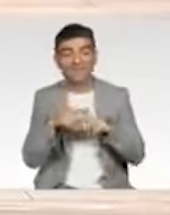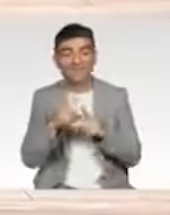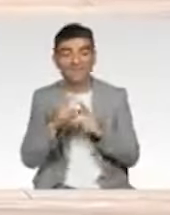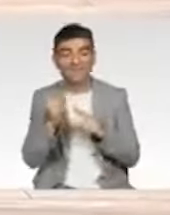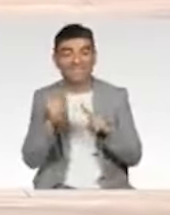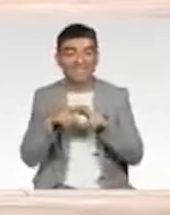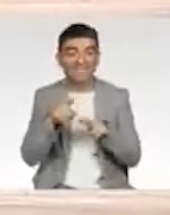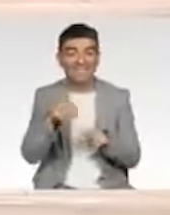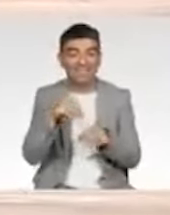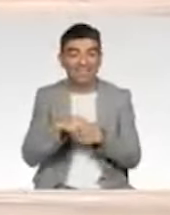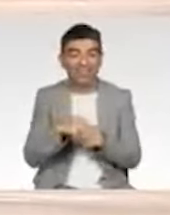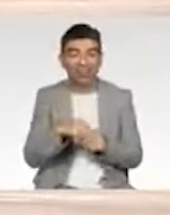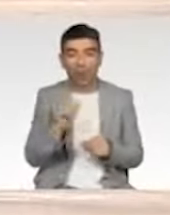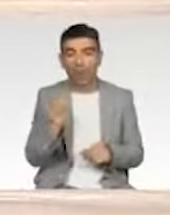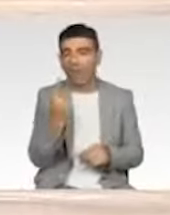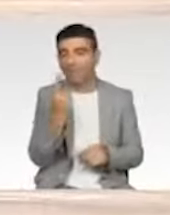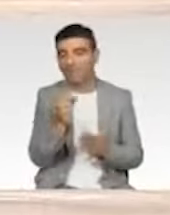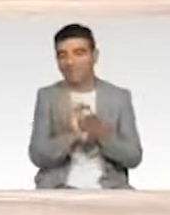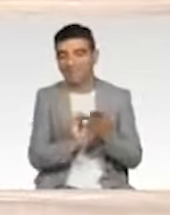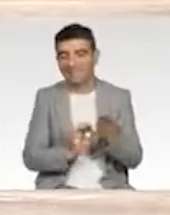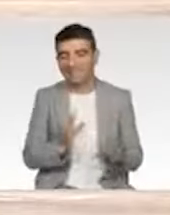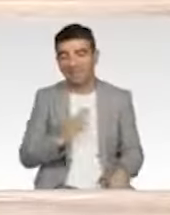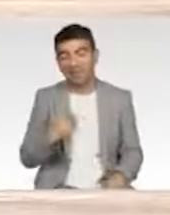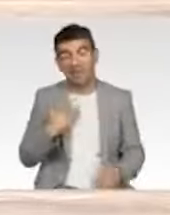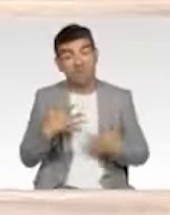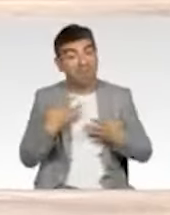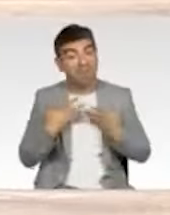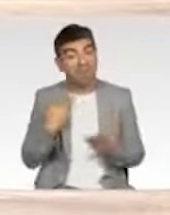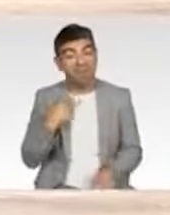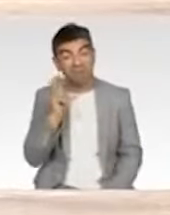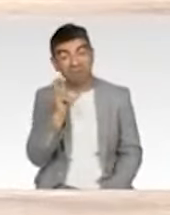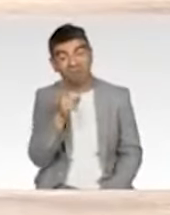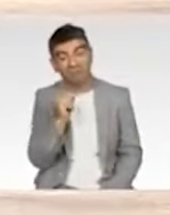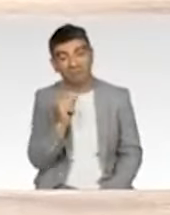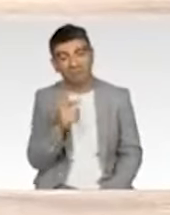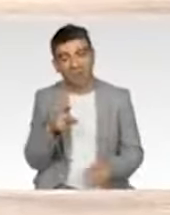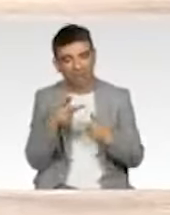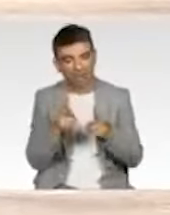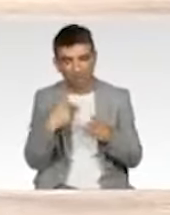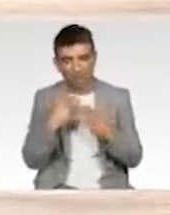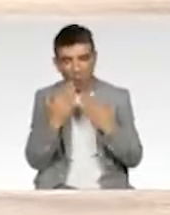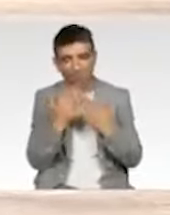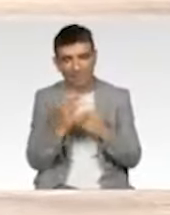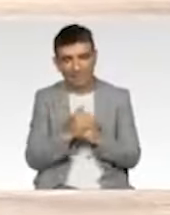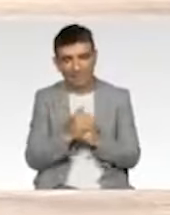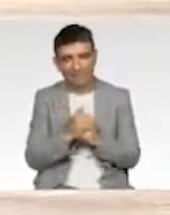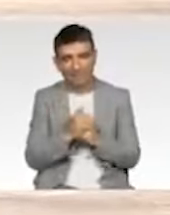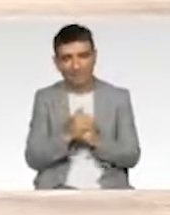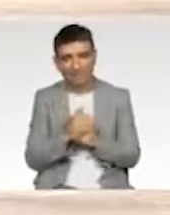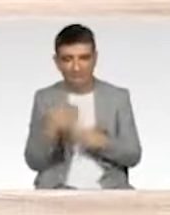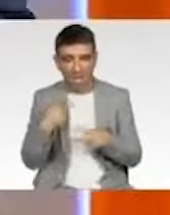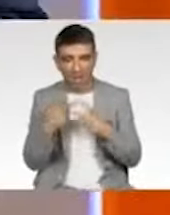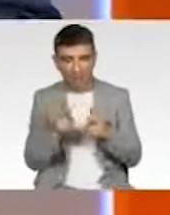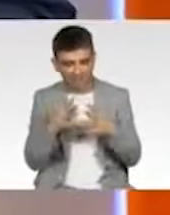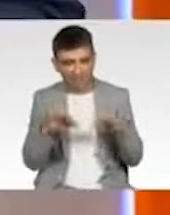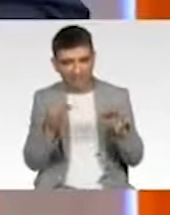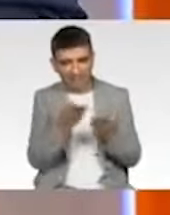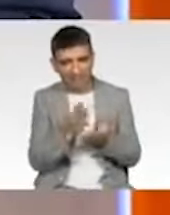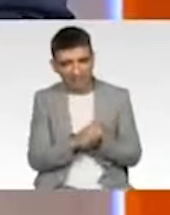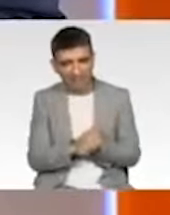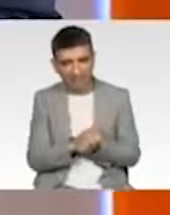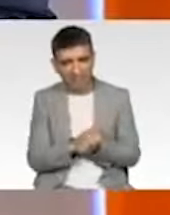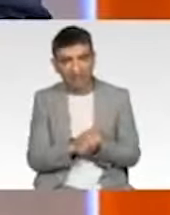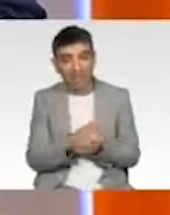çok önemli bir yazı var hocam. Ben çok merak ettim. Emrah nerede? Artık açıp okuyayım mı? Bence artık. Hazır mısın?